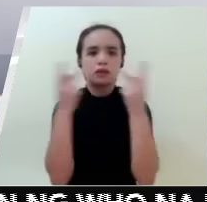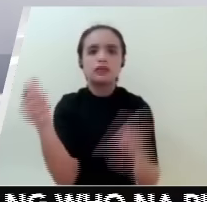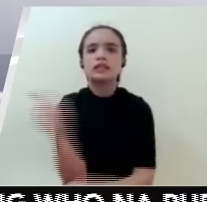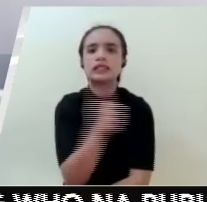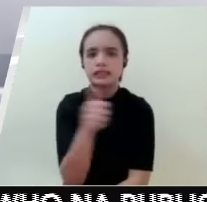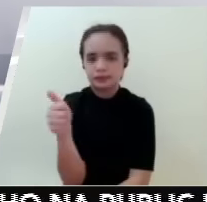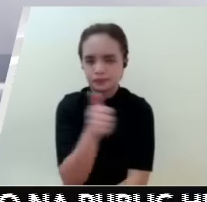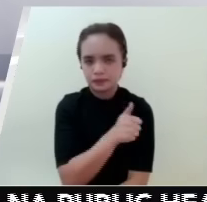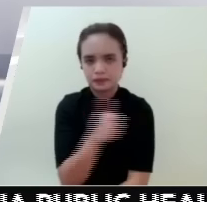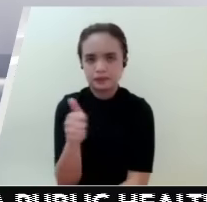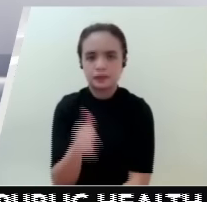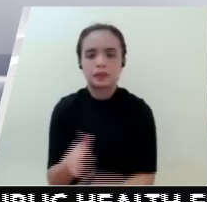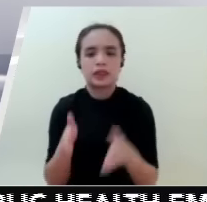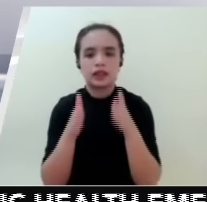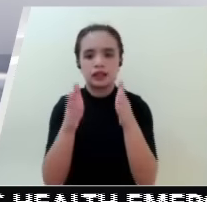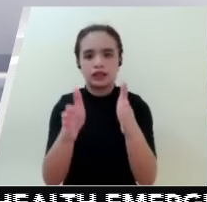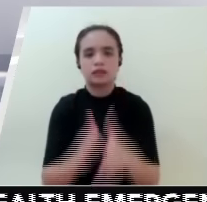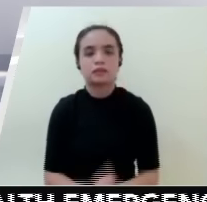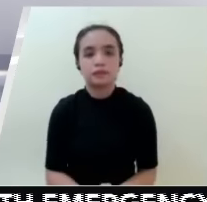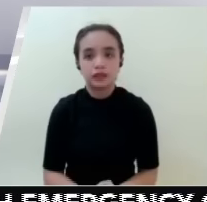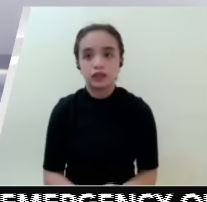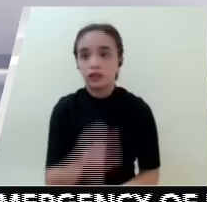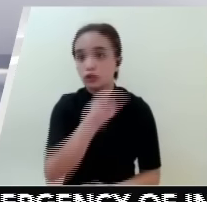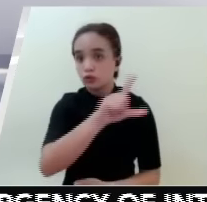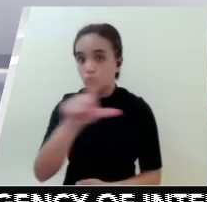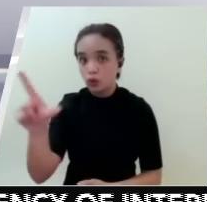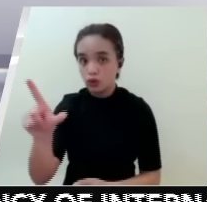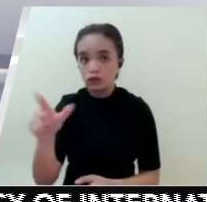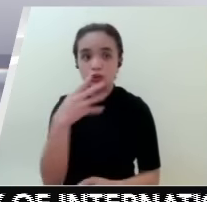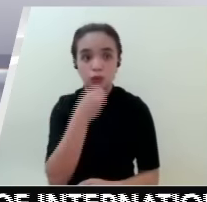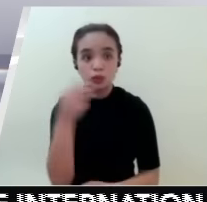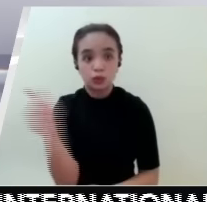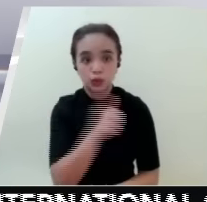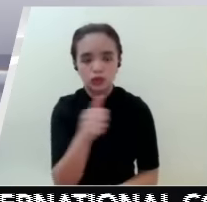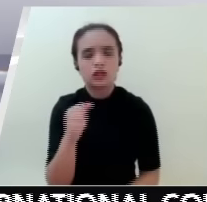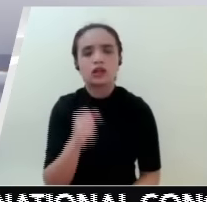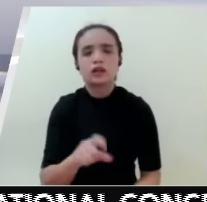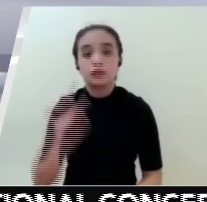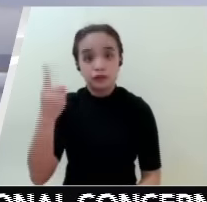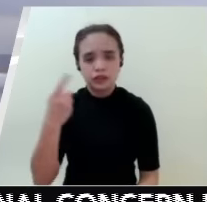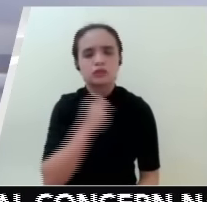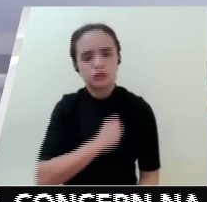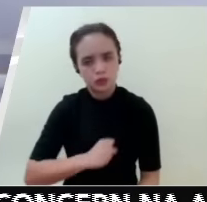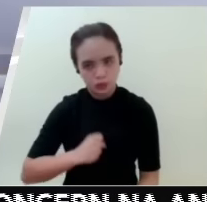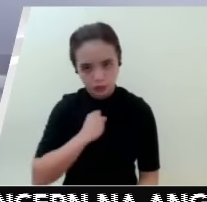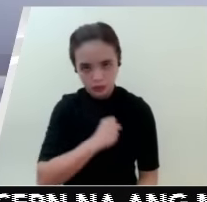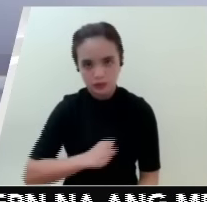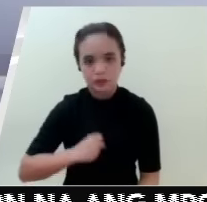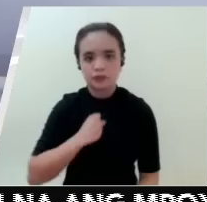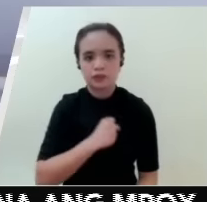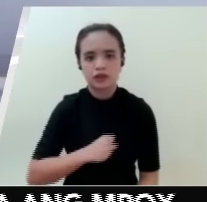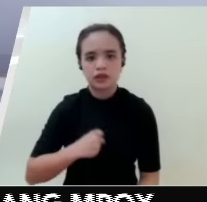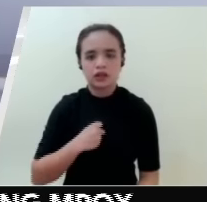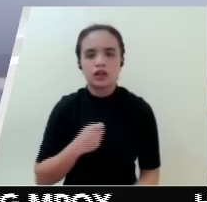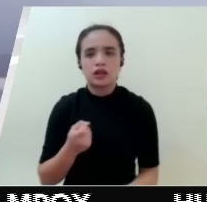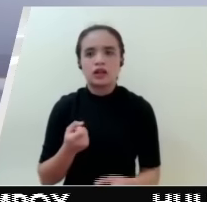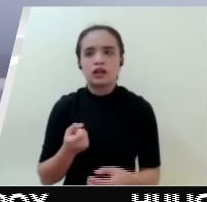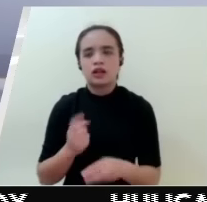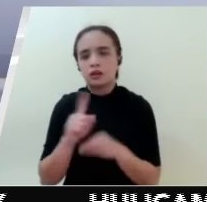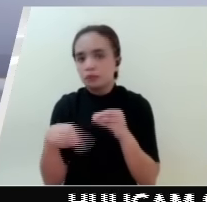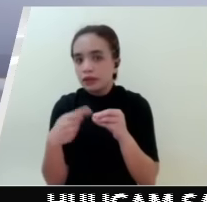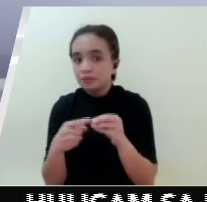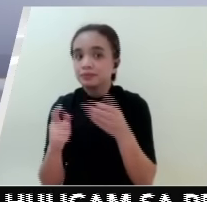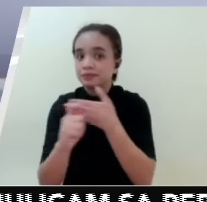Sa ating pong mga commuters, unang-una po umihingi kami ng paumanhin sa naging temporary inconvenience. So